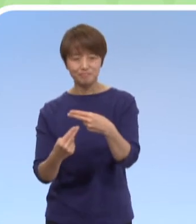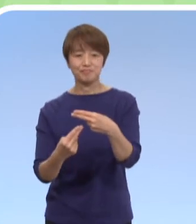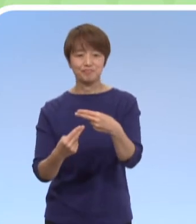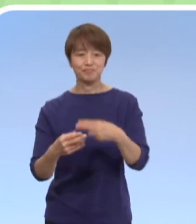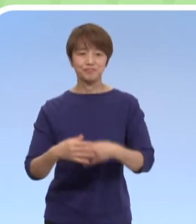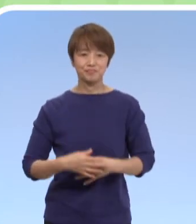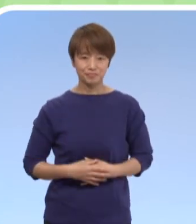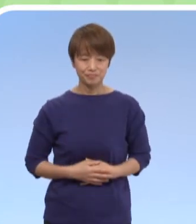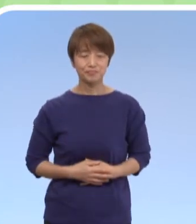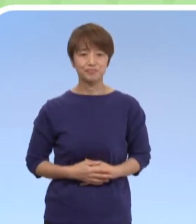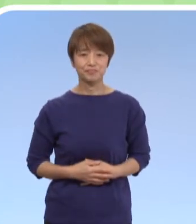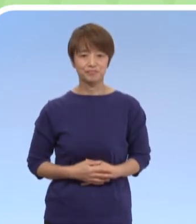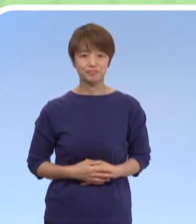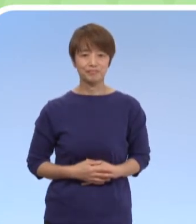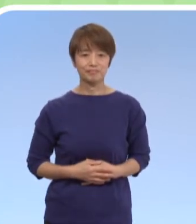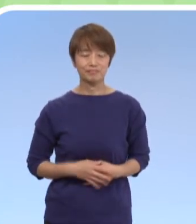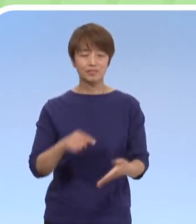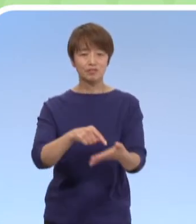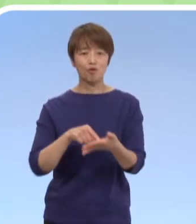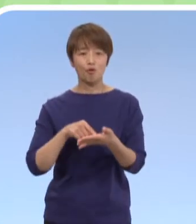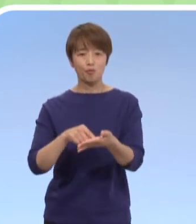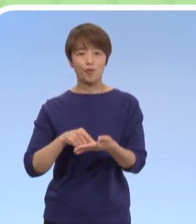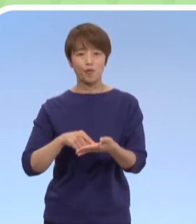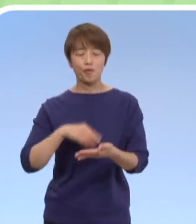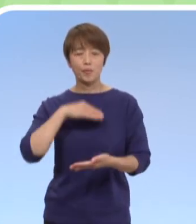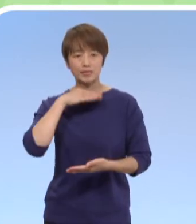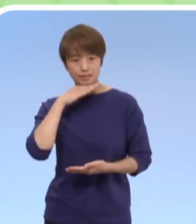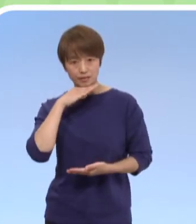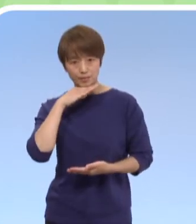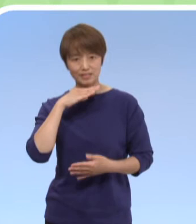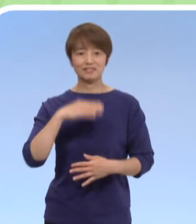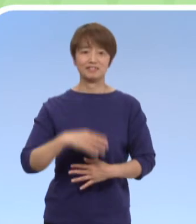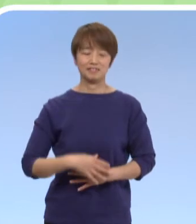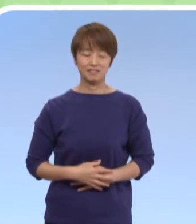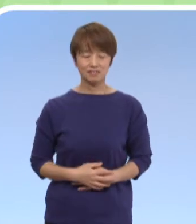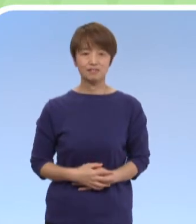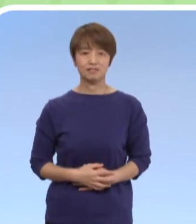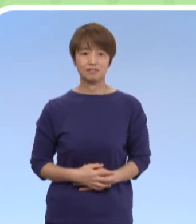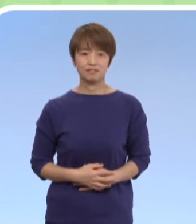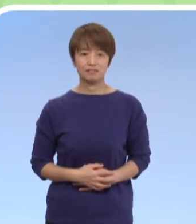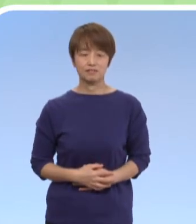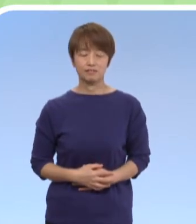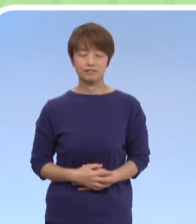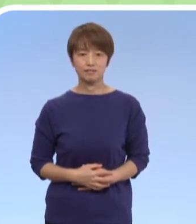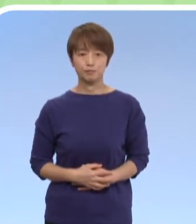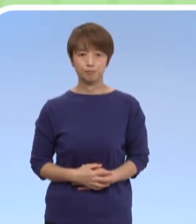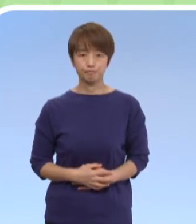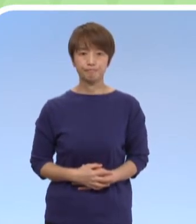返させていただきます。たくさんのご応募お待ちしています。